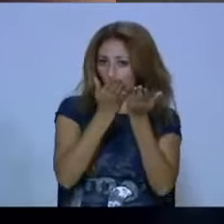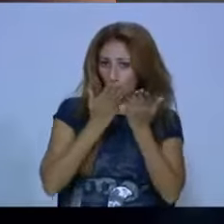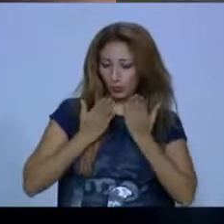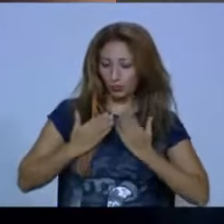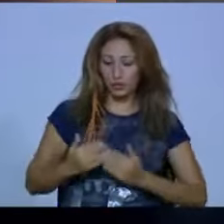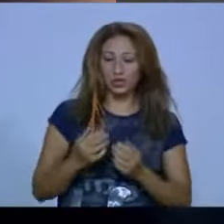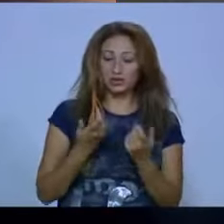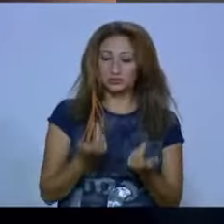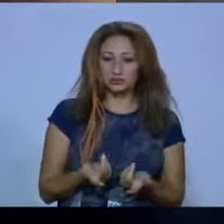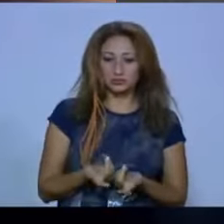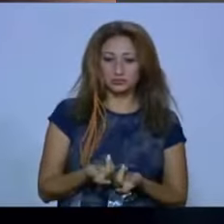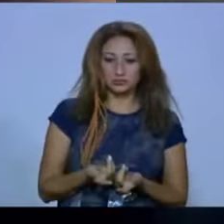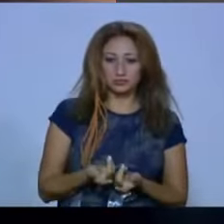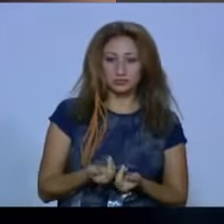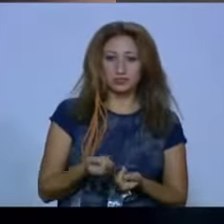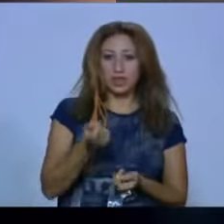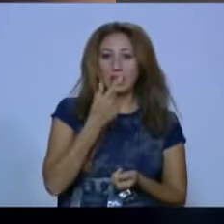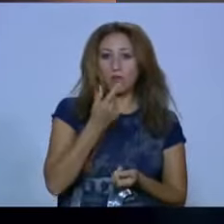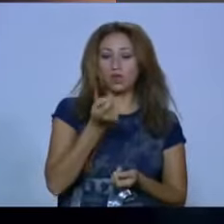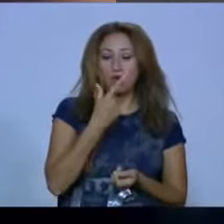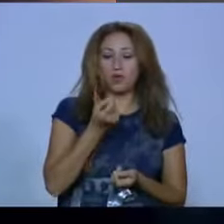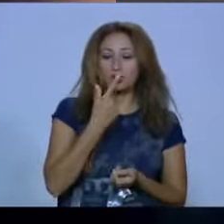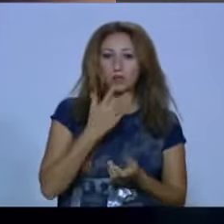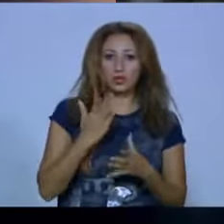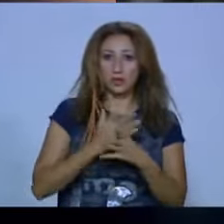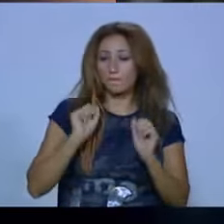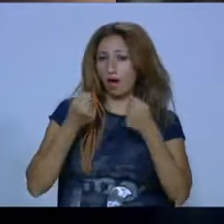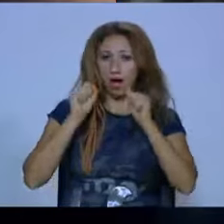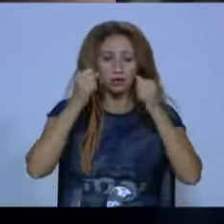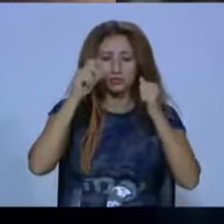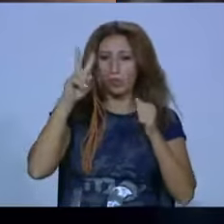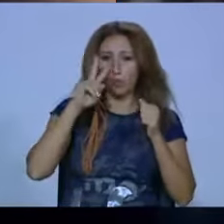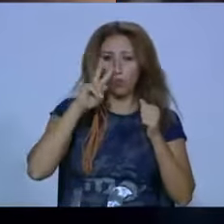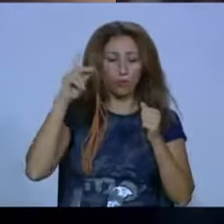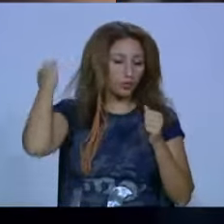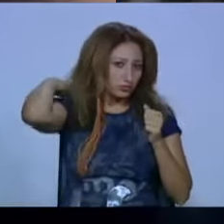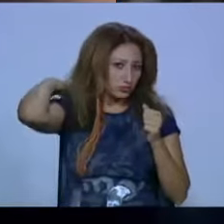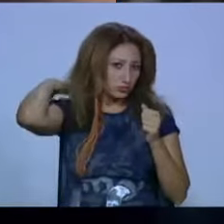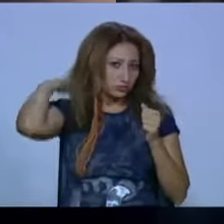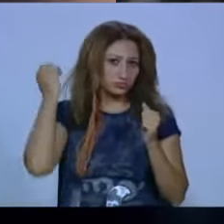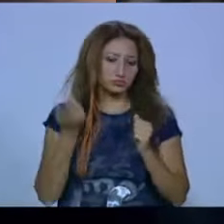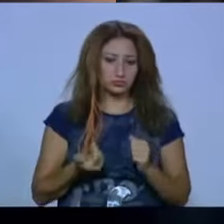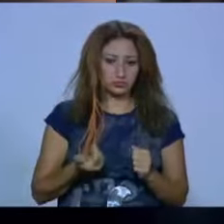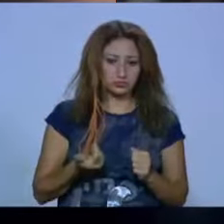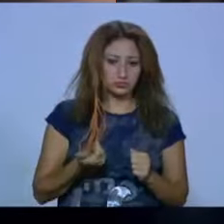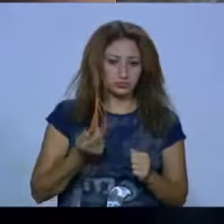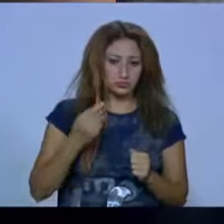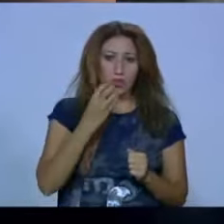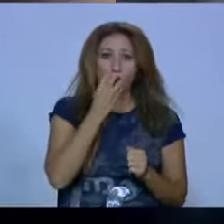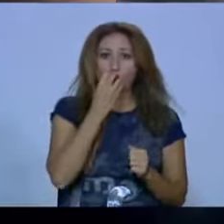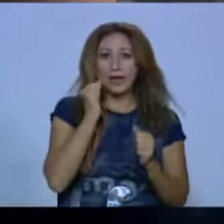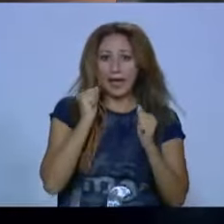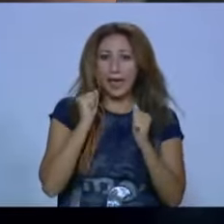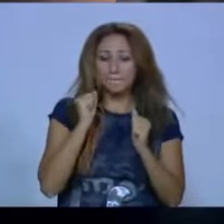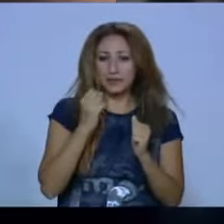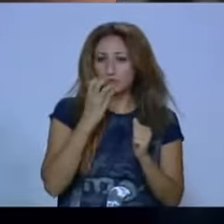دلوقتي وماشيه مع المهدئات، لاني ما بتنامش، بتنام على طول على البلاط، لان الوحمه دي عاملاها سخونه جامده جدا